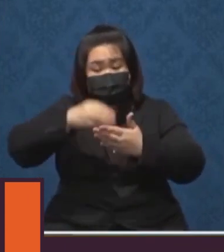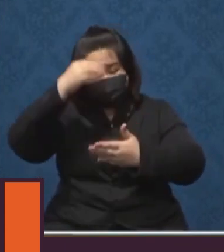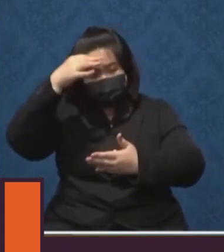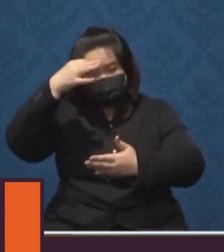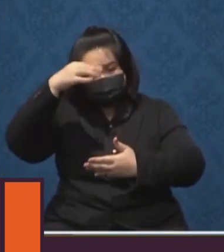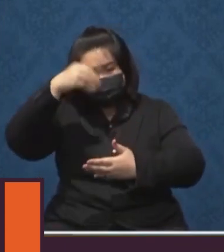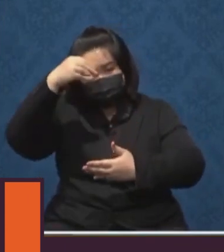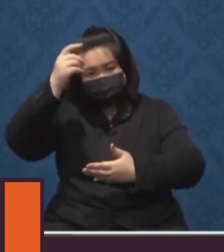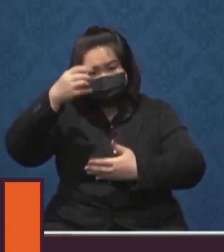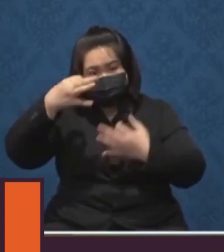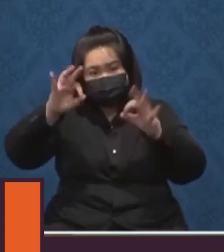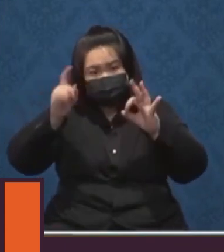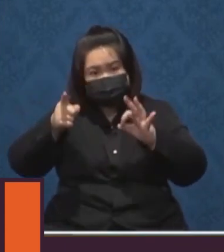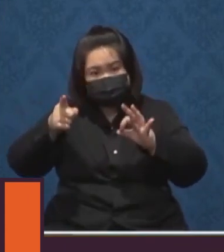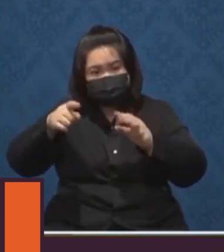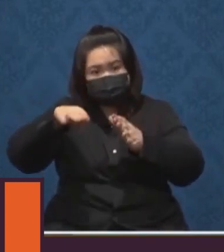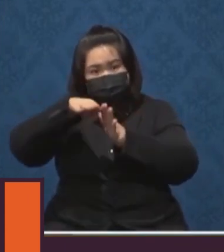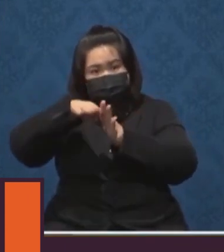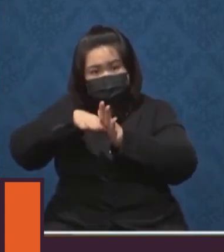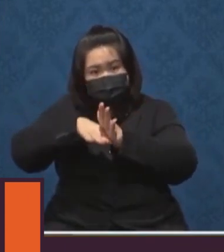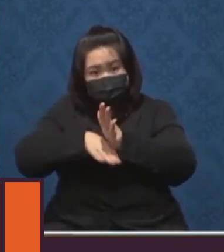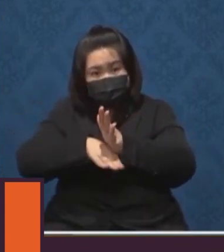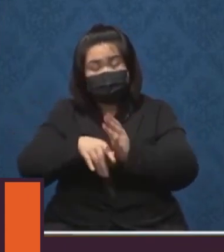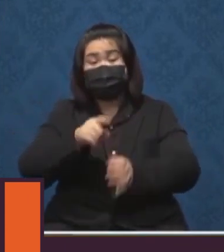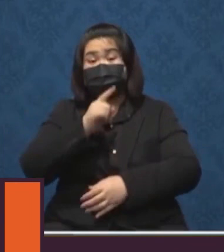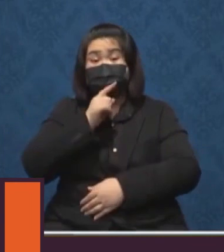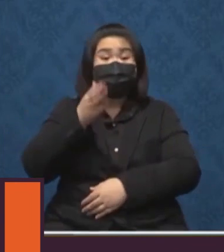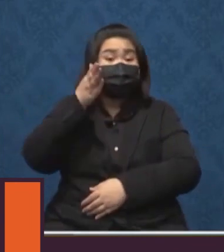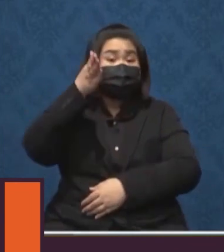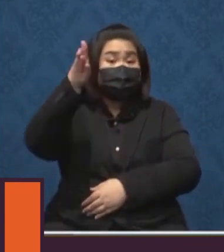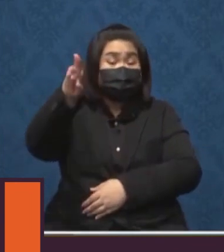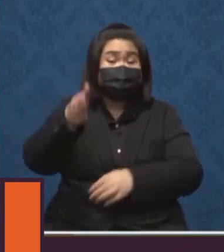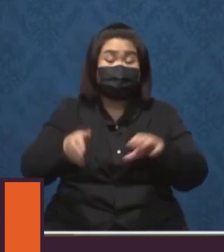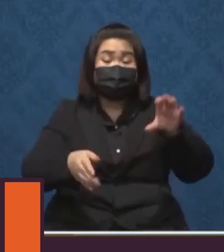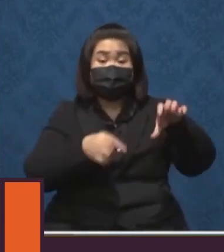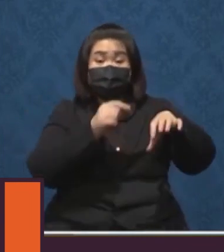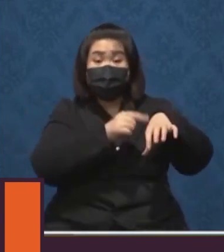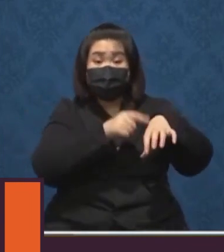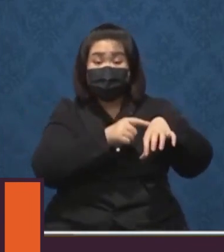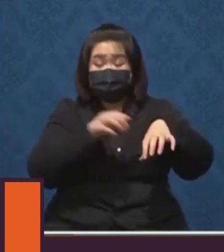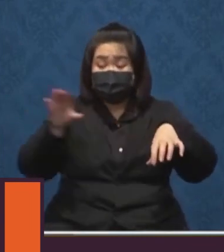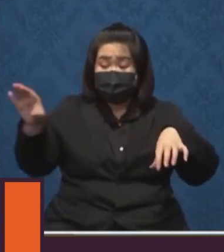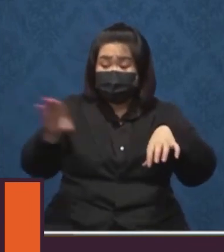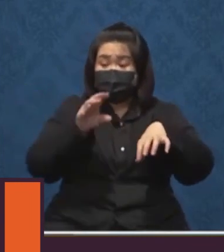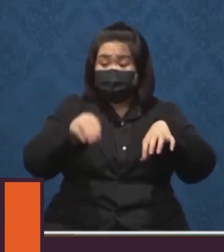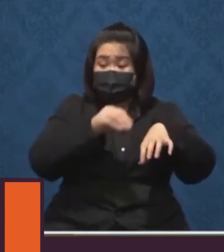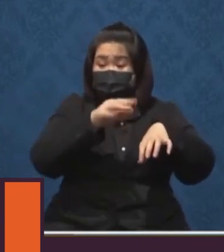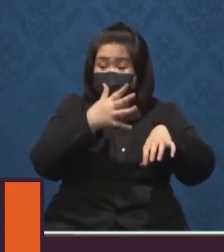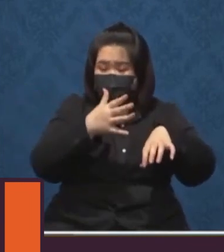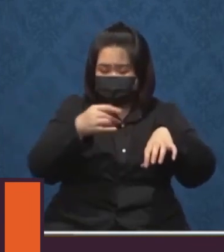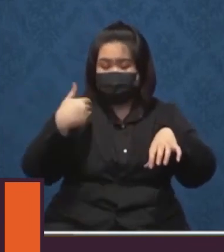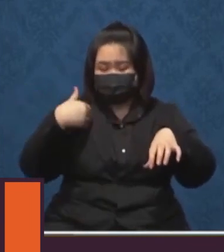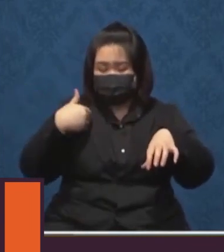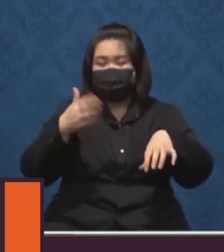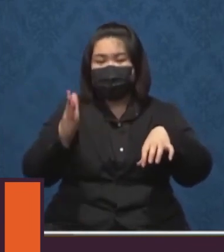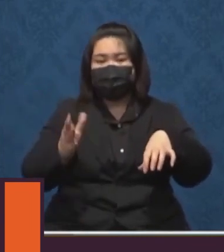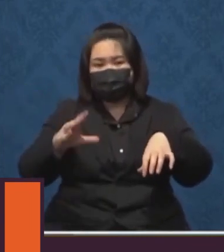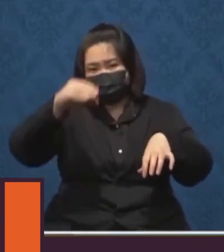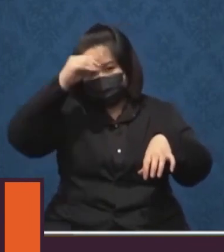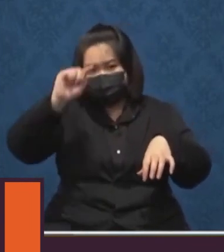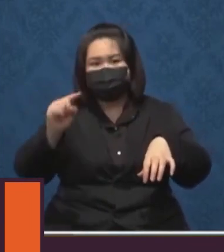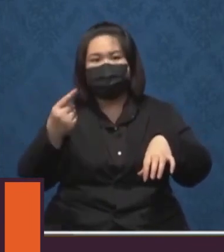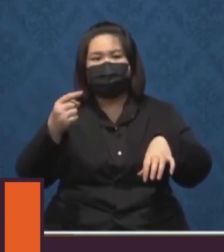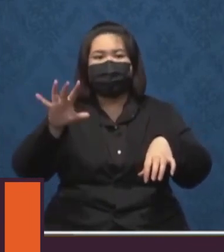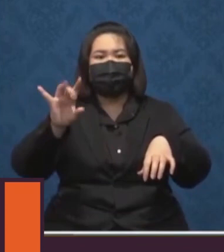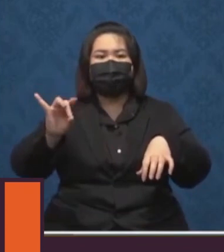งและในระยะสั้นหากกองทุนไม่มาของเงินเพิ่มก็อาจจะทำให้หนึ่งปีเด็กกว่า 86,000 คนจะขาดโอก